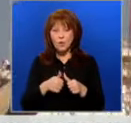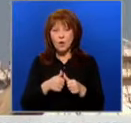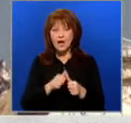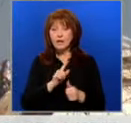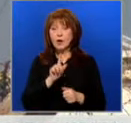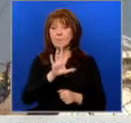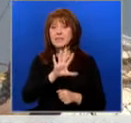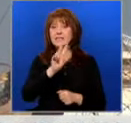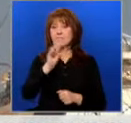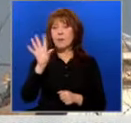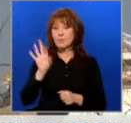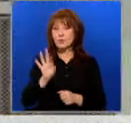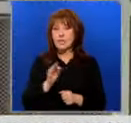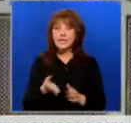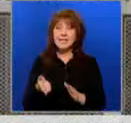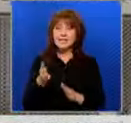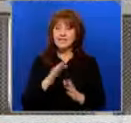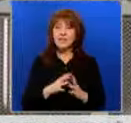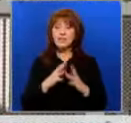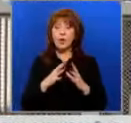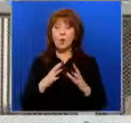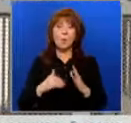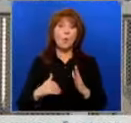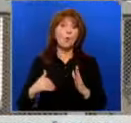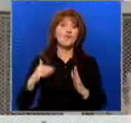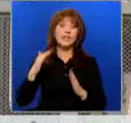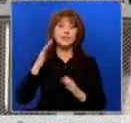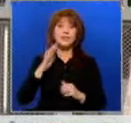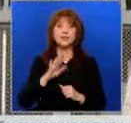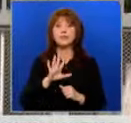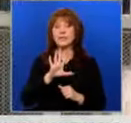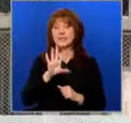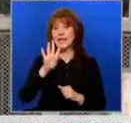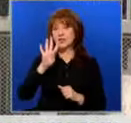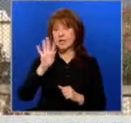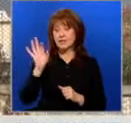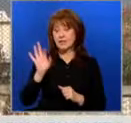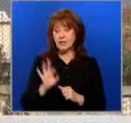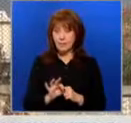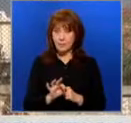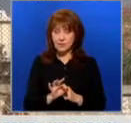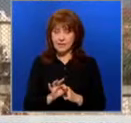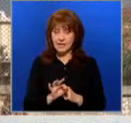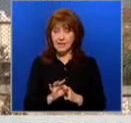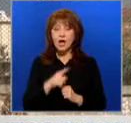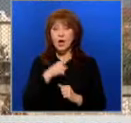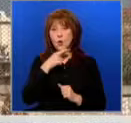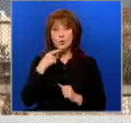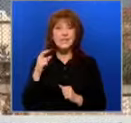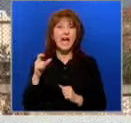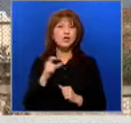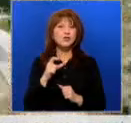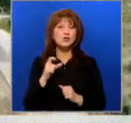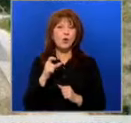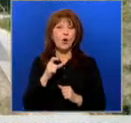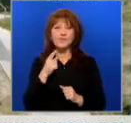до 52%, а след това се е увеличил до 94% от общото преработено количество. А руският суров петрол,